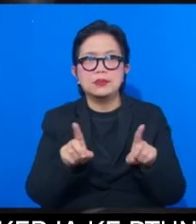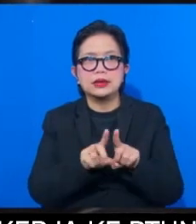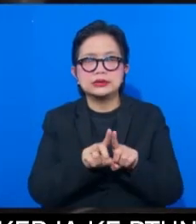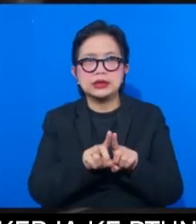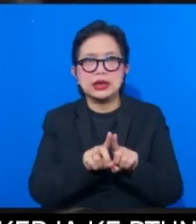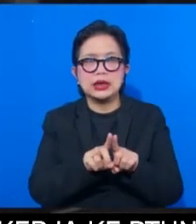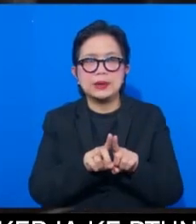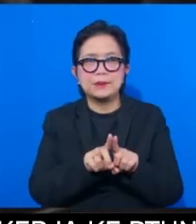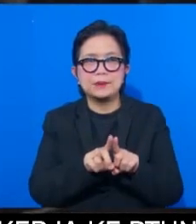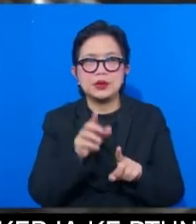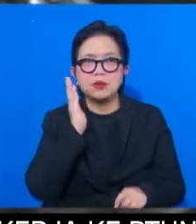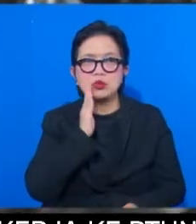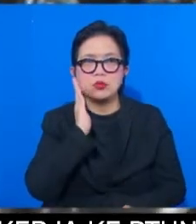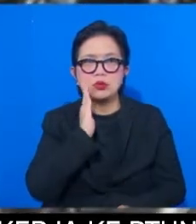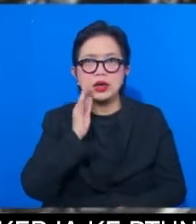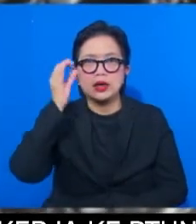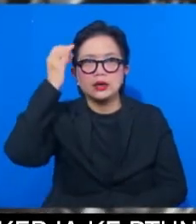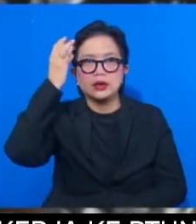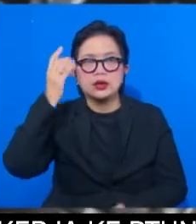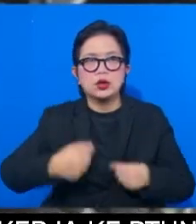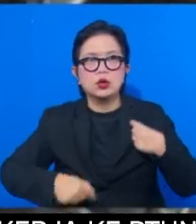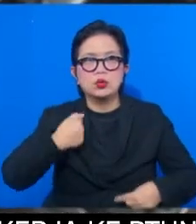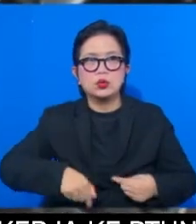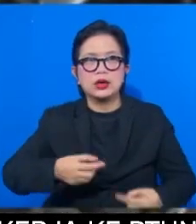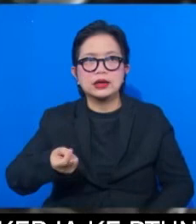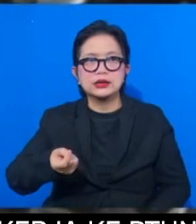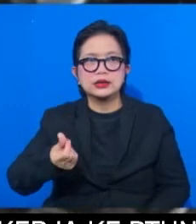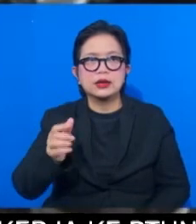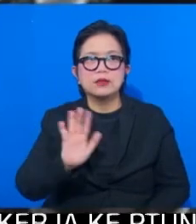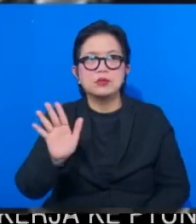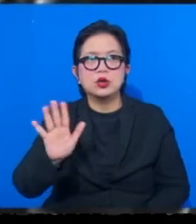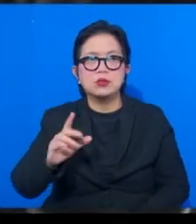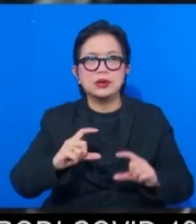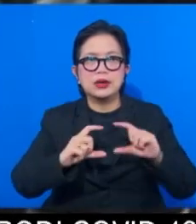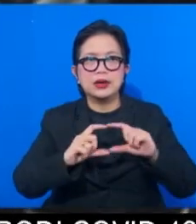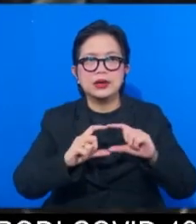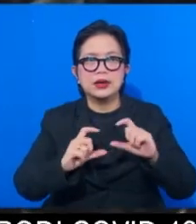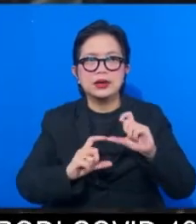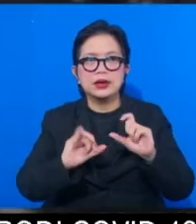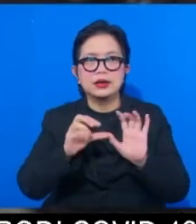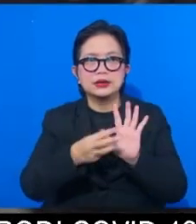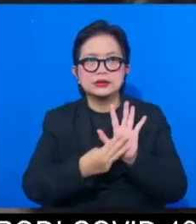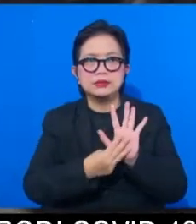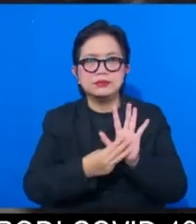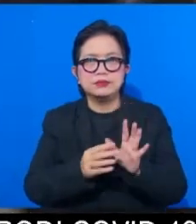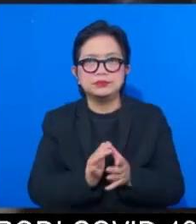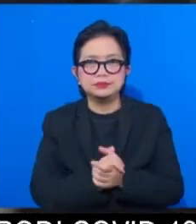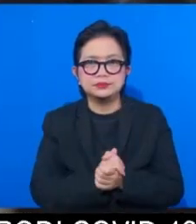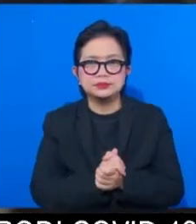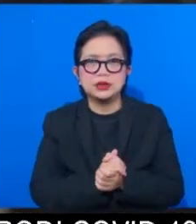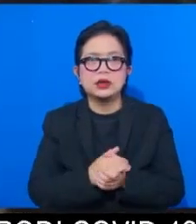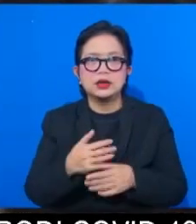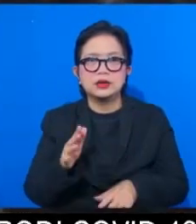Sopir seorang siswa mengalami luka ringan dan belum memiliki SIM. Sementara penumpangnya juga siswi mengalami patah